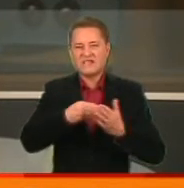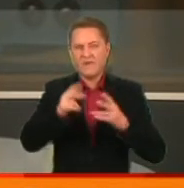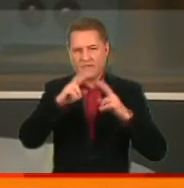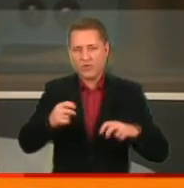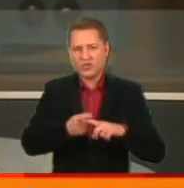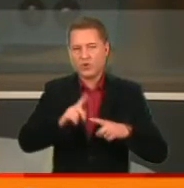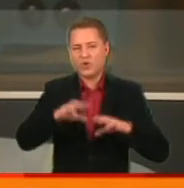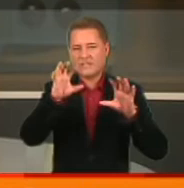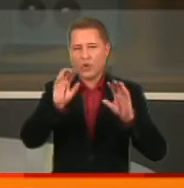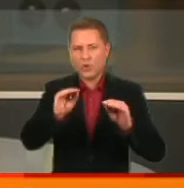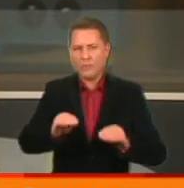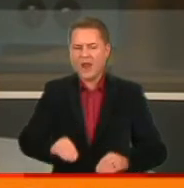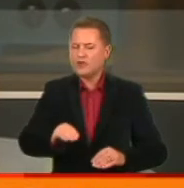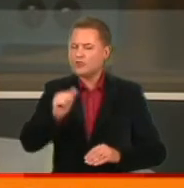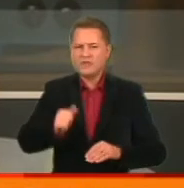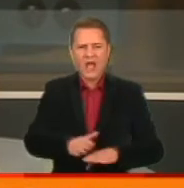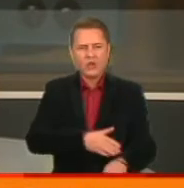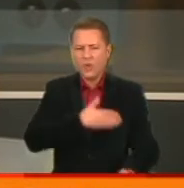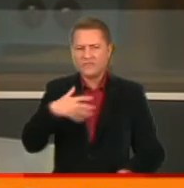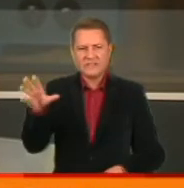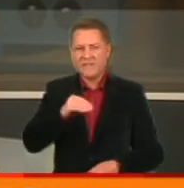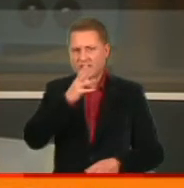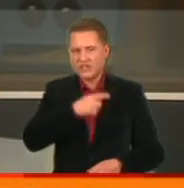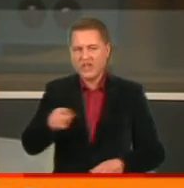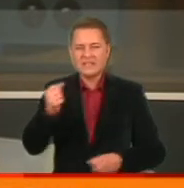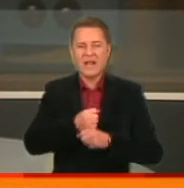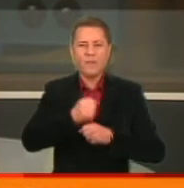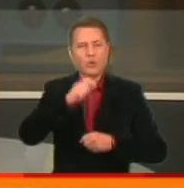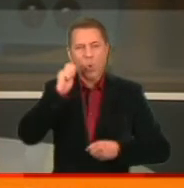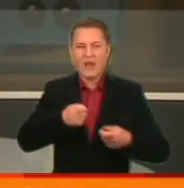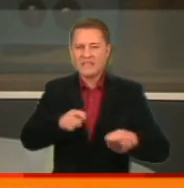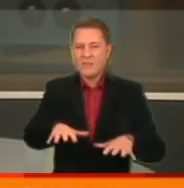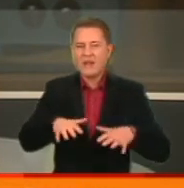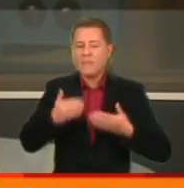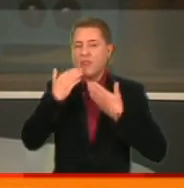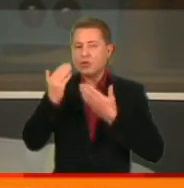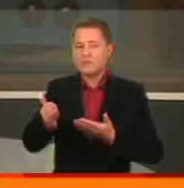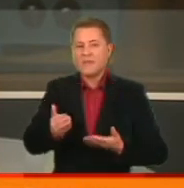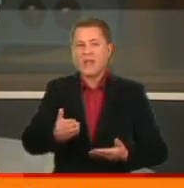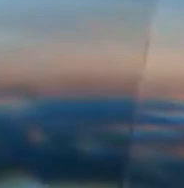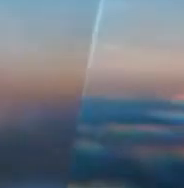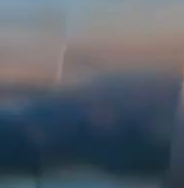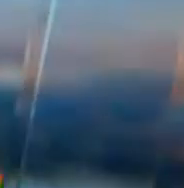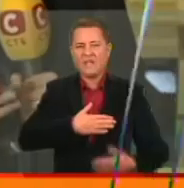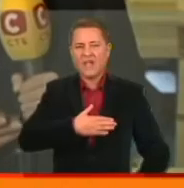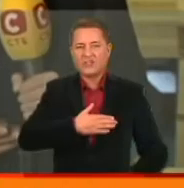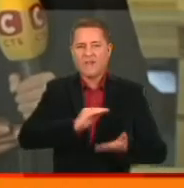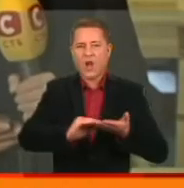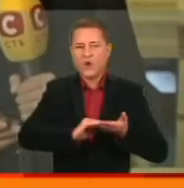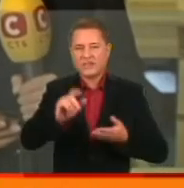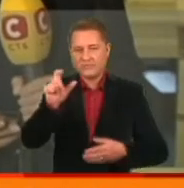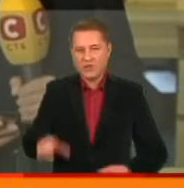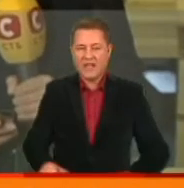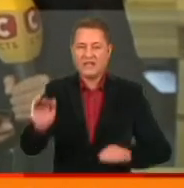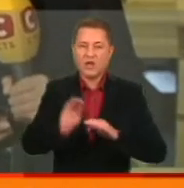цього законопроекту найдовшим за весь час роботи українського парламенту. Деталі розпитаємо у Інни Кондратюк.